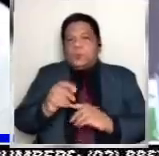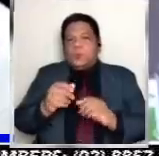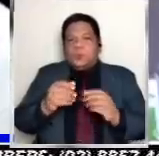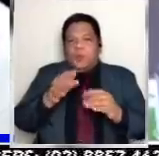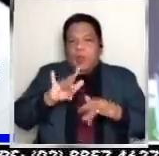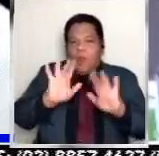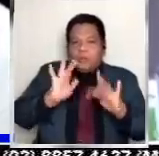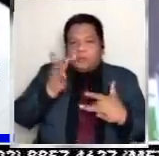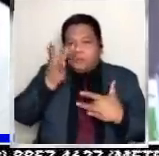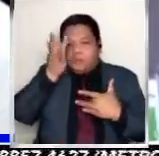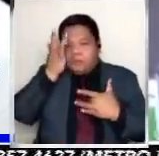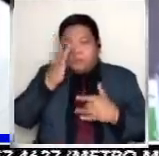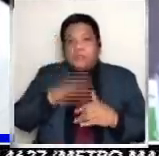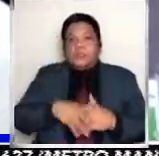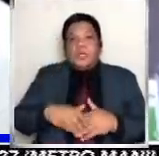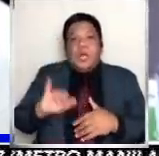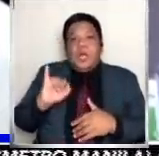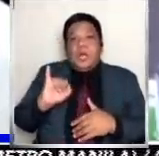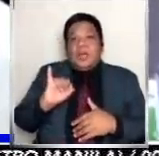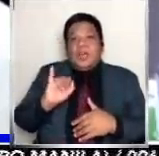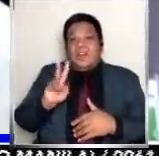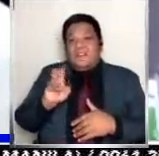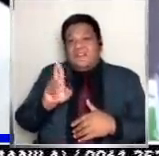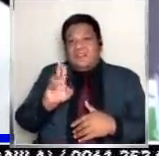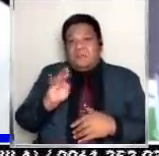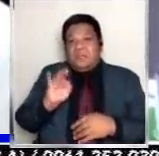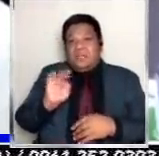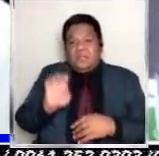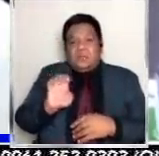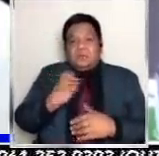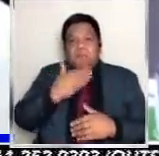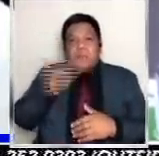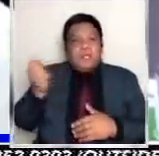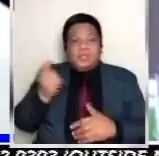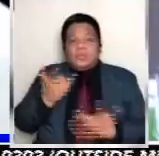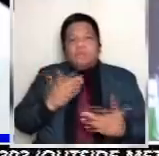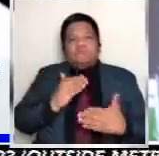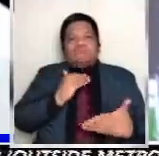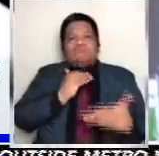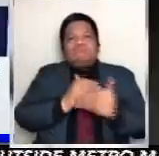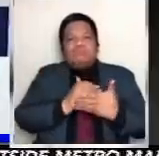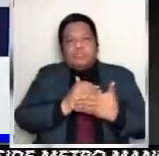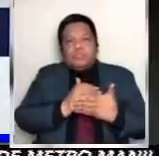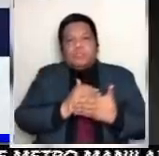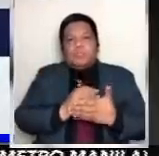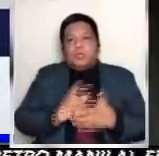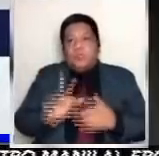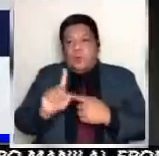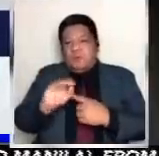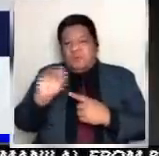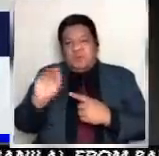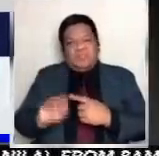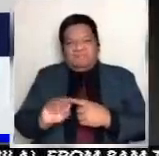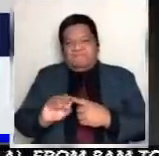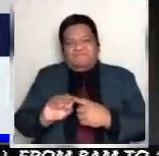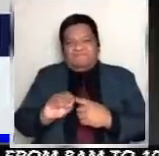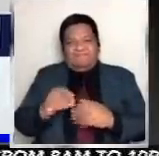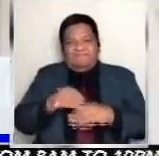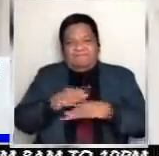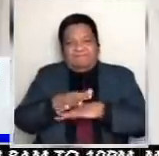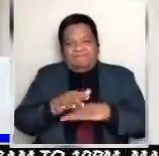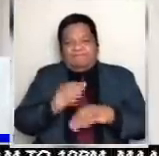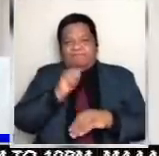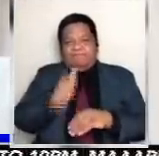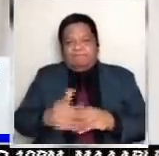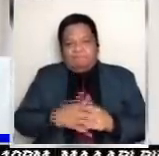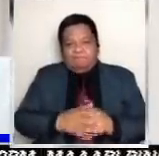for prevention and early cure. So it will 1% will have no impact. Kaya nakikipag-usap na raw sila sa iba't